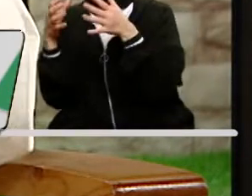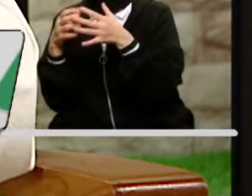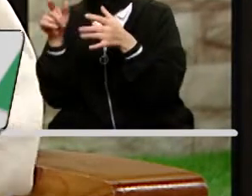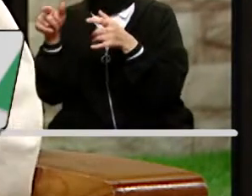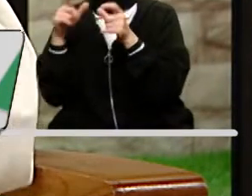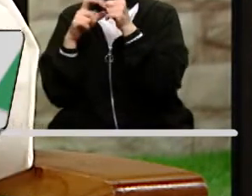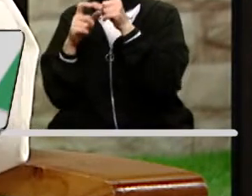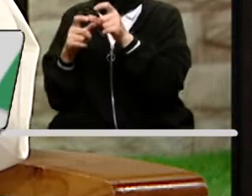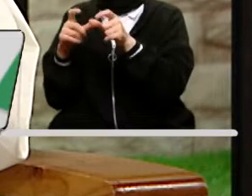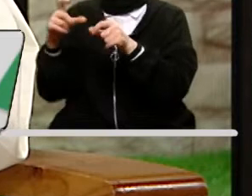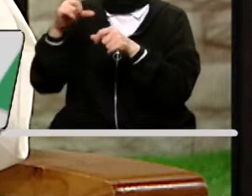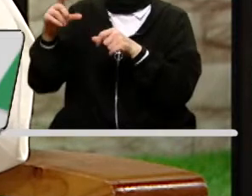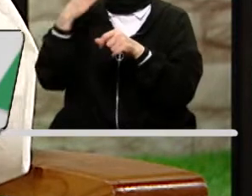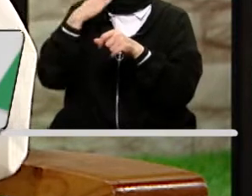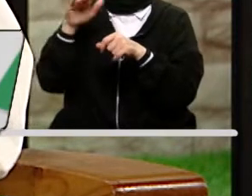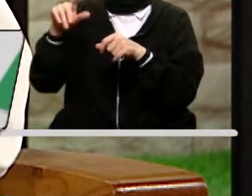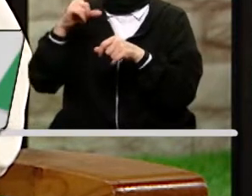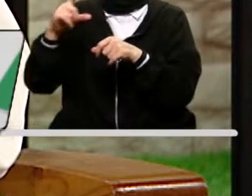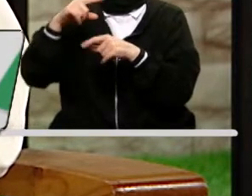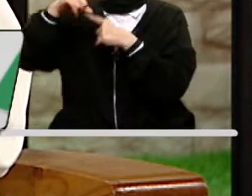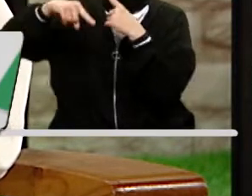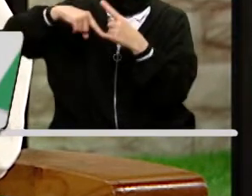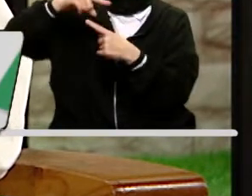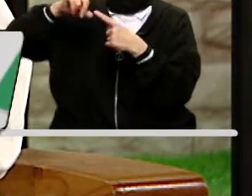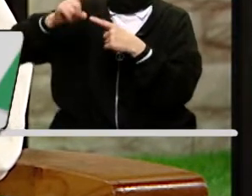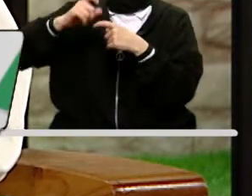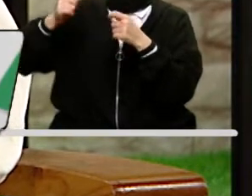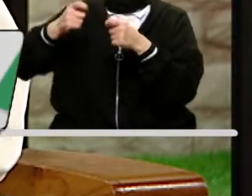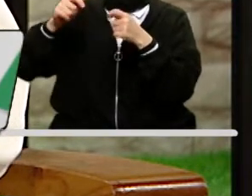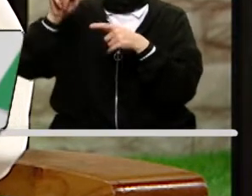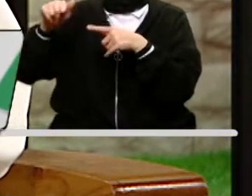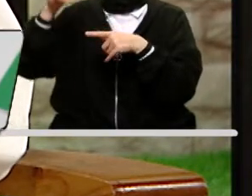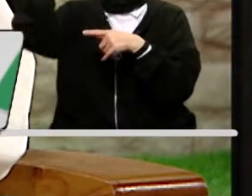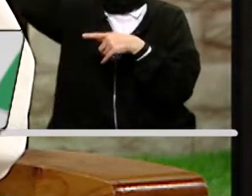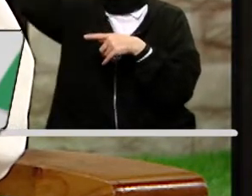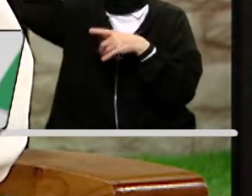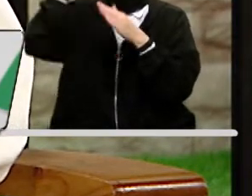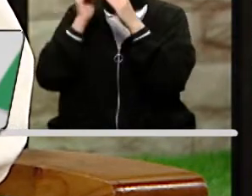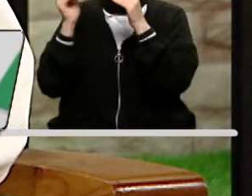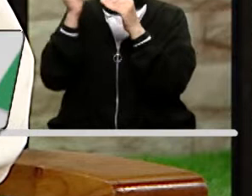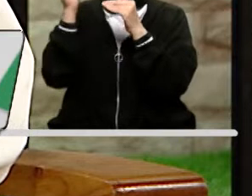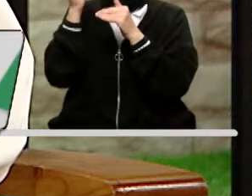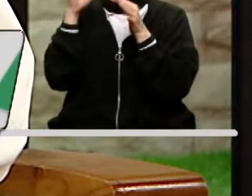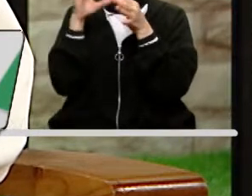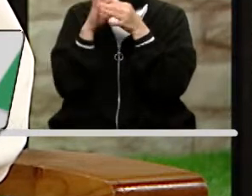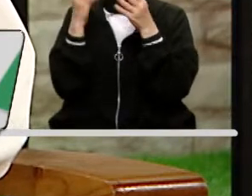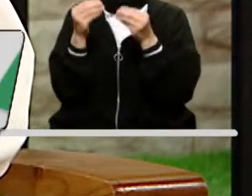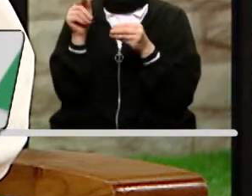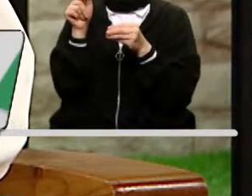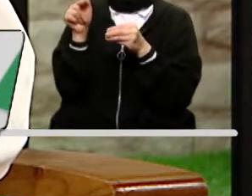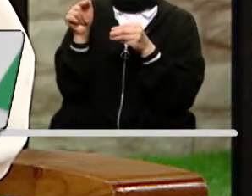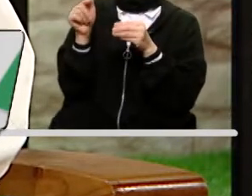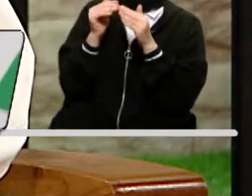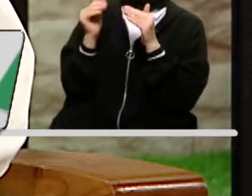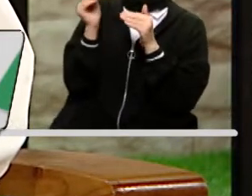ediyor, düşünüyor, bulmaya çalışıyor. Orada beynin gelişimiyle ilgili hareketlenmelerin olduğu görülüyor. Bu